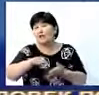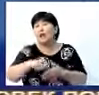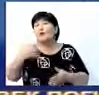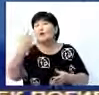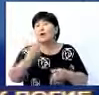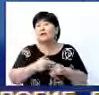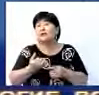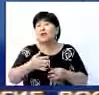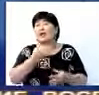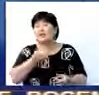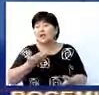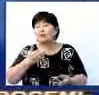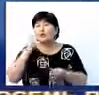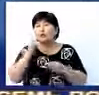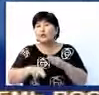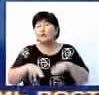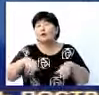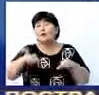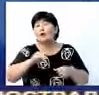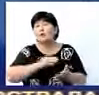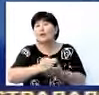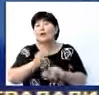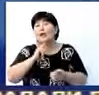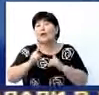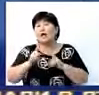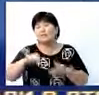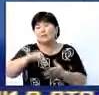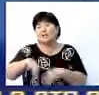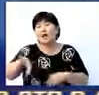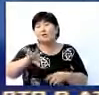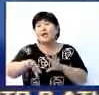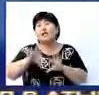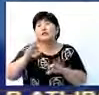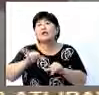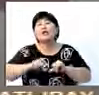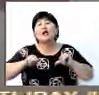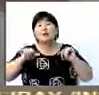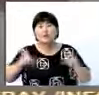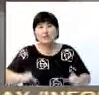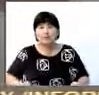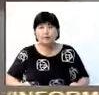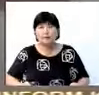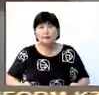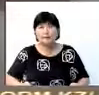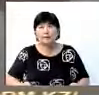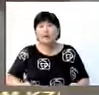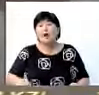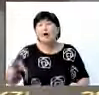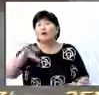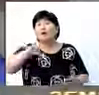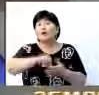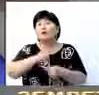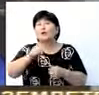пятеро досрочном прекращении полномочий сообщили на брифинге представители областной избирательной комиссии всего